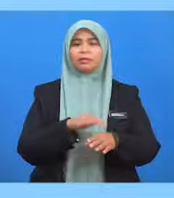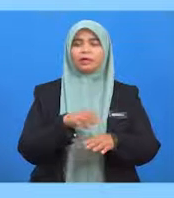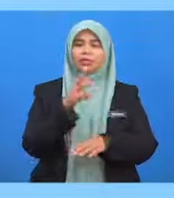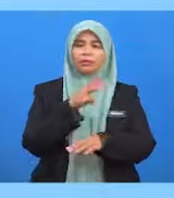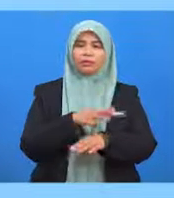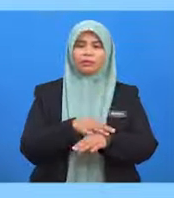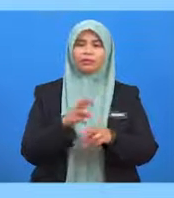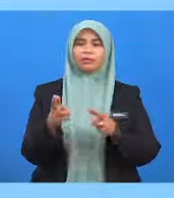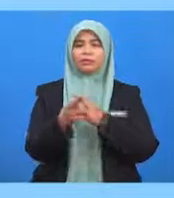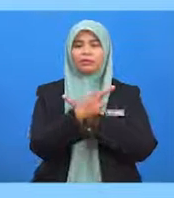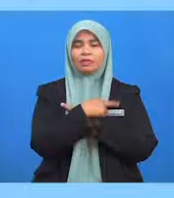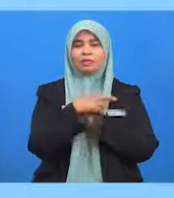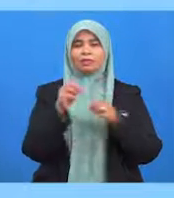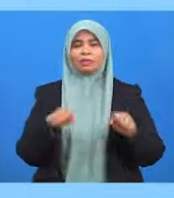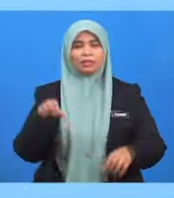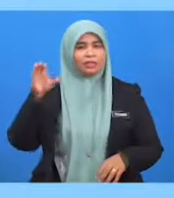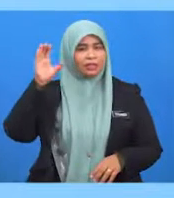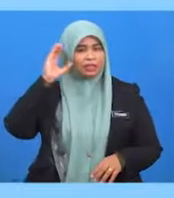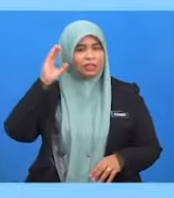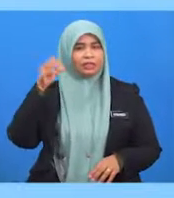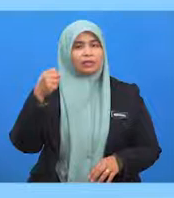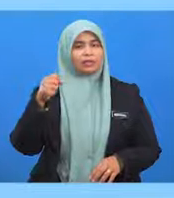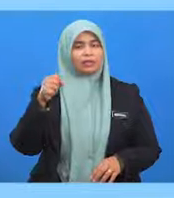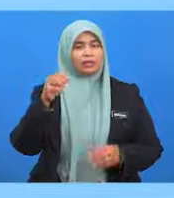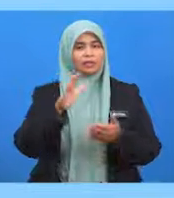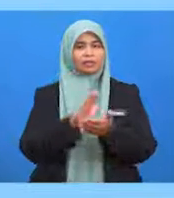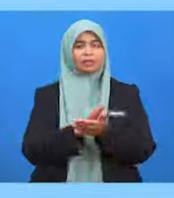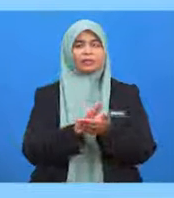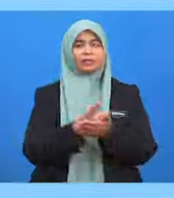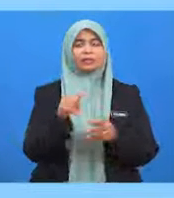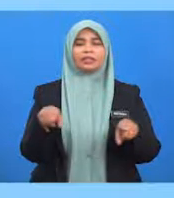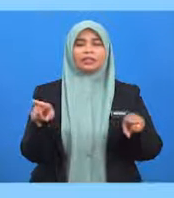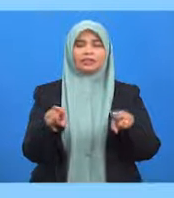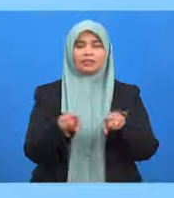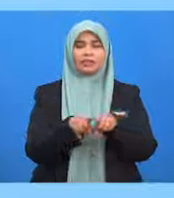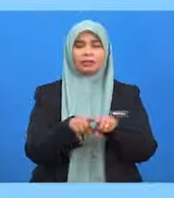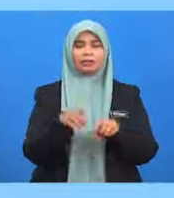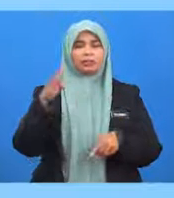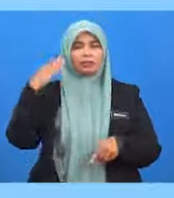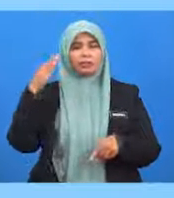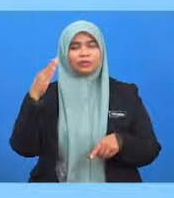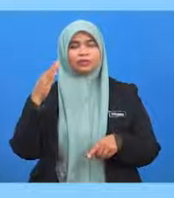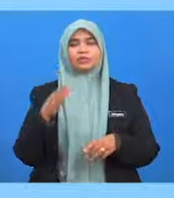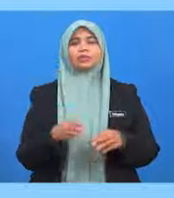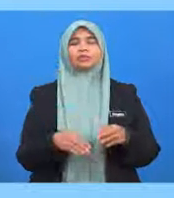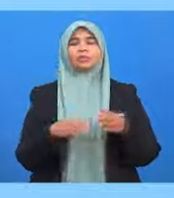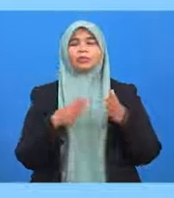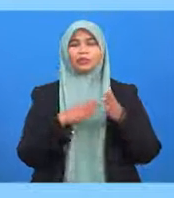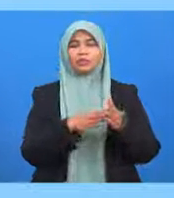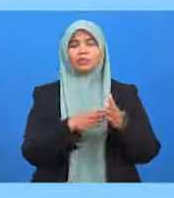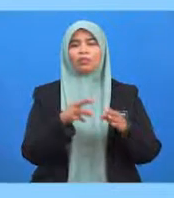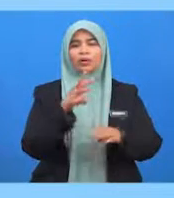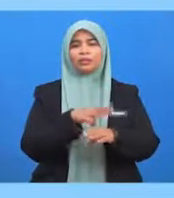boleh mendengar loceng sekolah yang sama berbunyi menandakan waktu